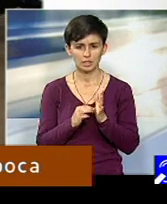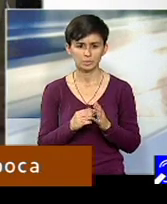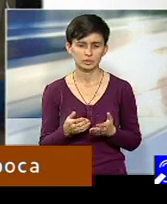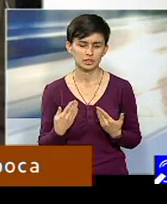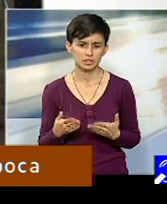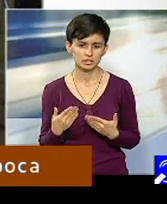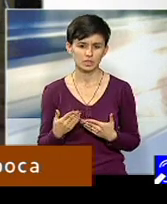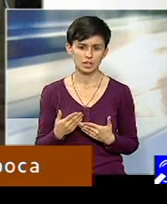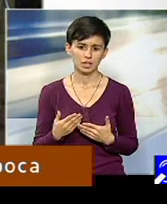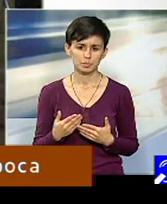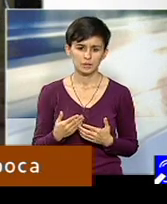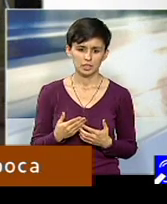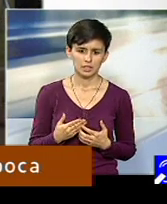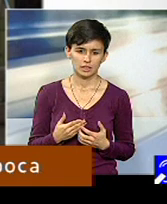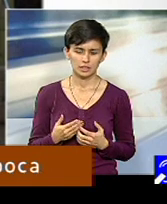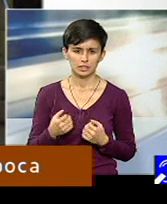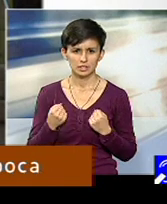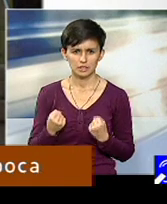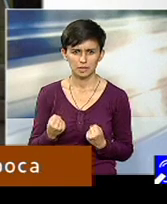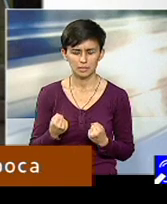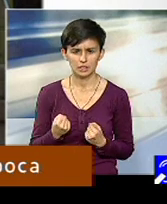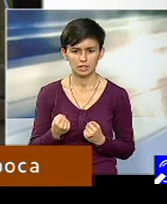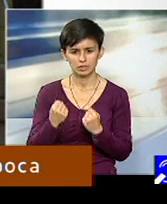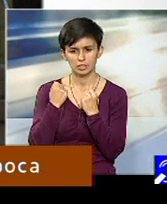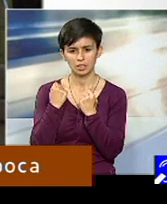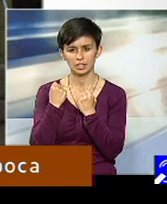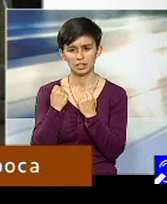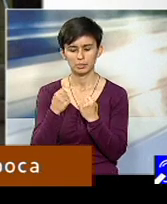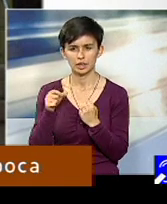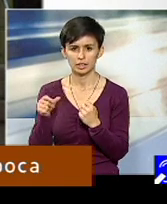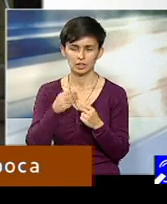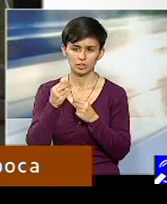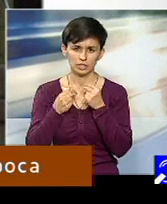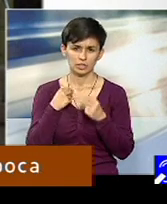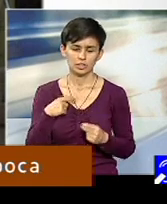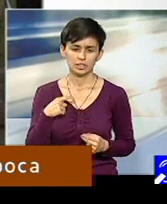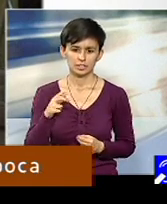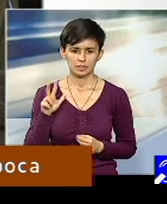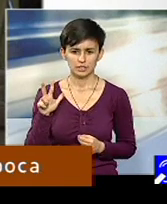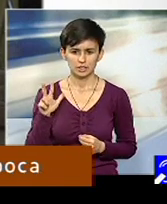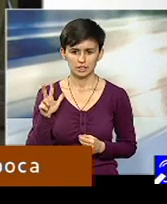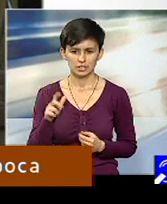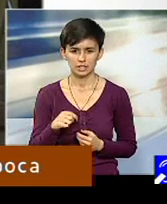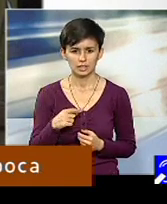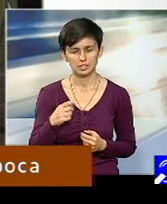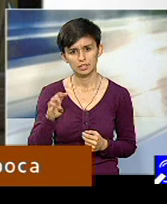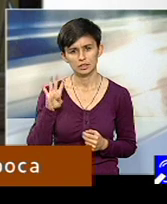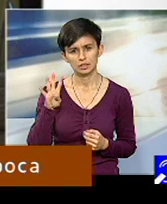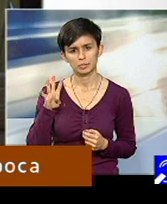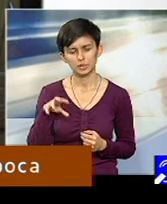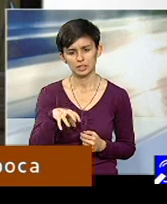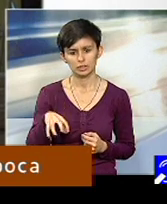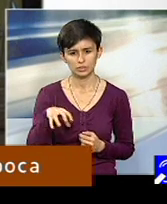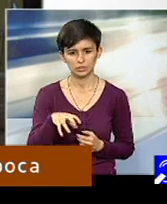slabe, câteva puncte mai greu de apărat. Jucătorii fiind trei, sunt patru zone,